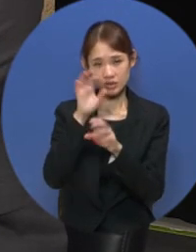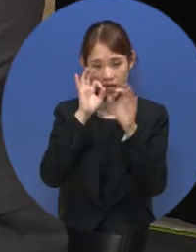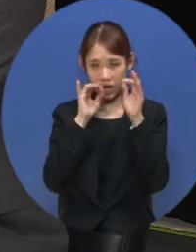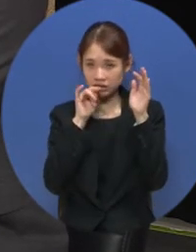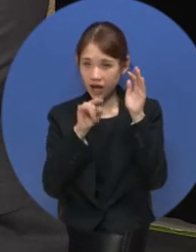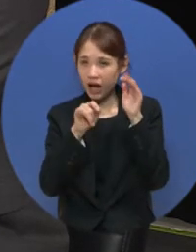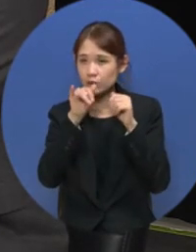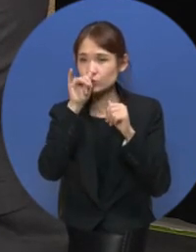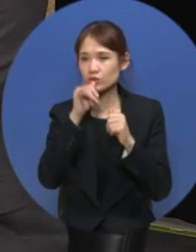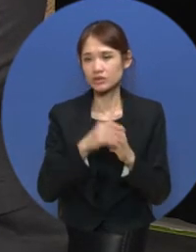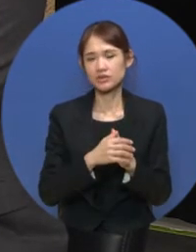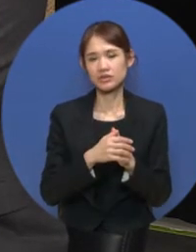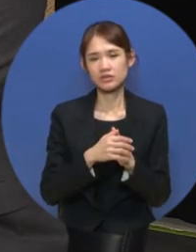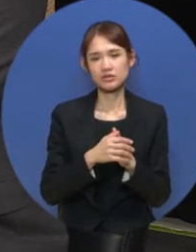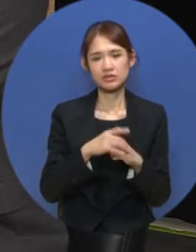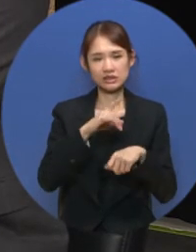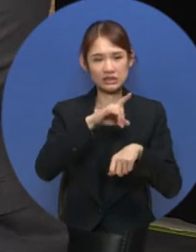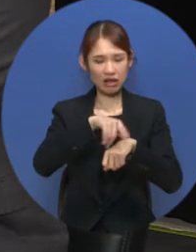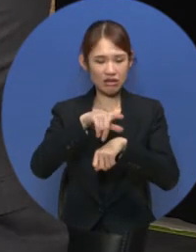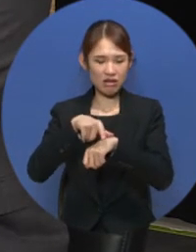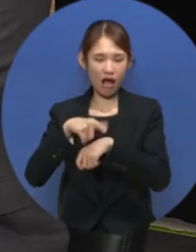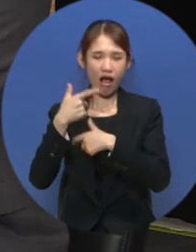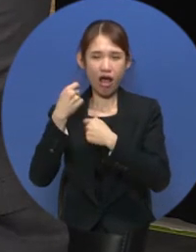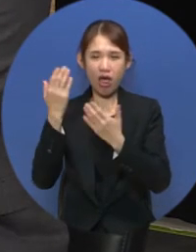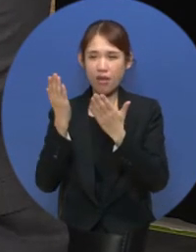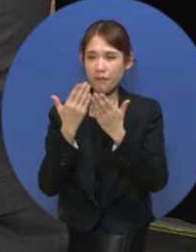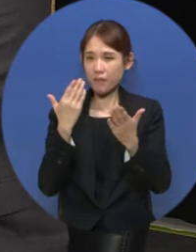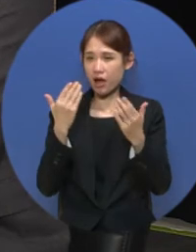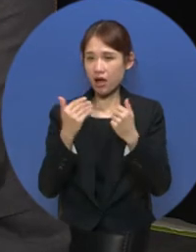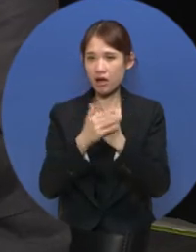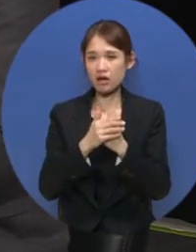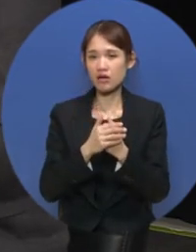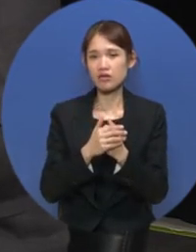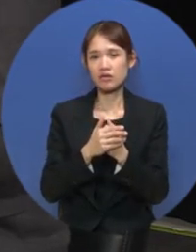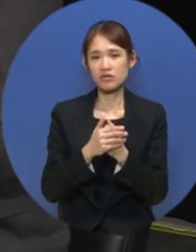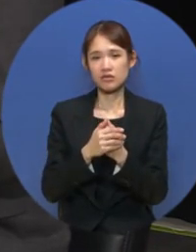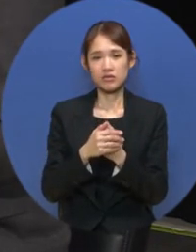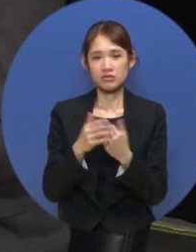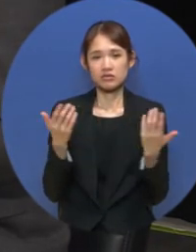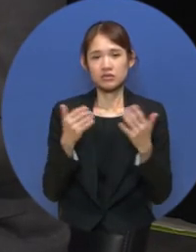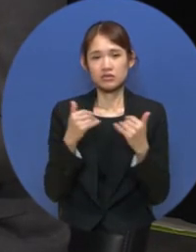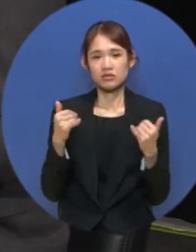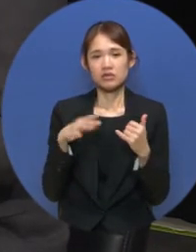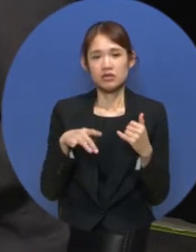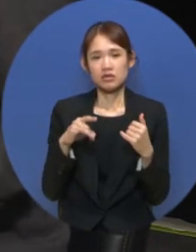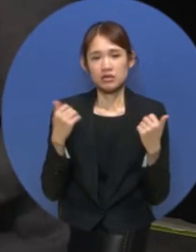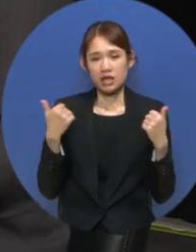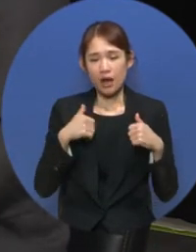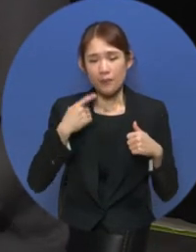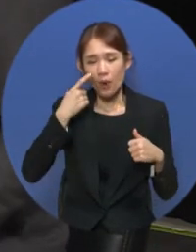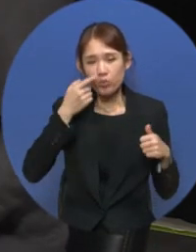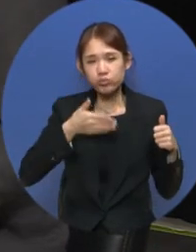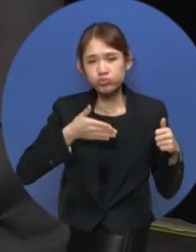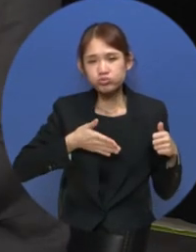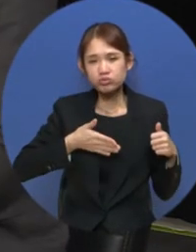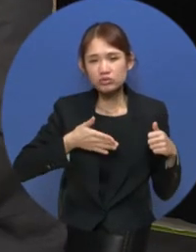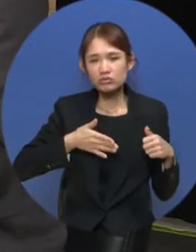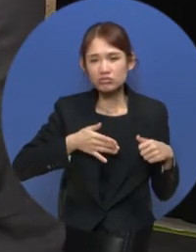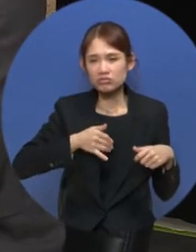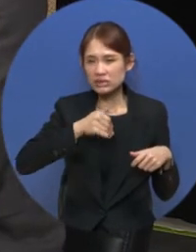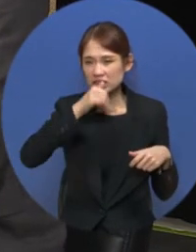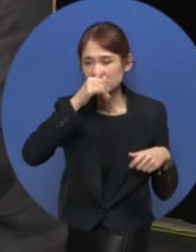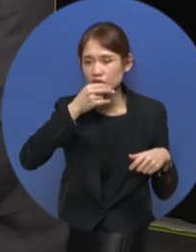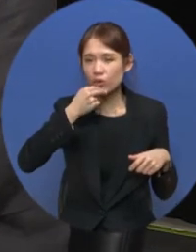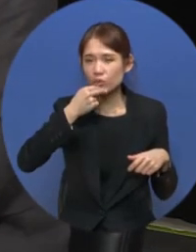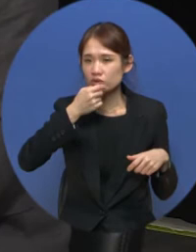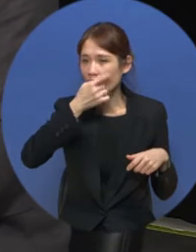찾아가기도 하는데 또 이게 시간대가 안 맞으면은 일단 저희 그 뭐 직원들이 먼저 좀 입어보고 이거 제대로 됐나 확인도 하는